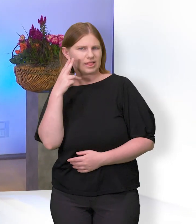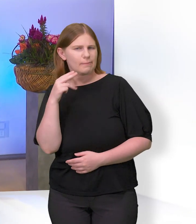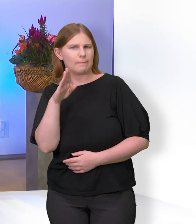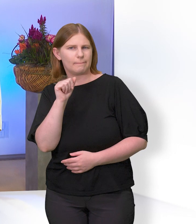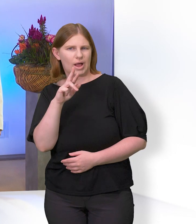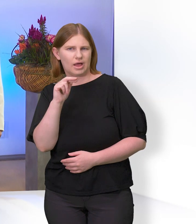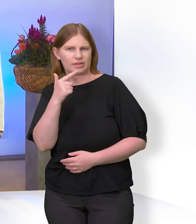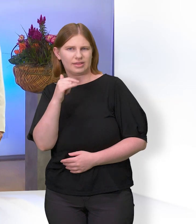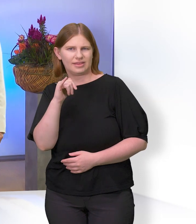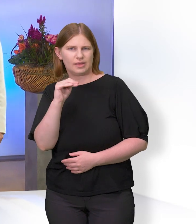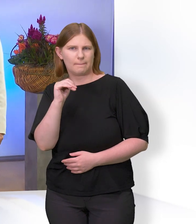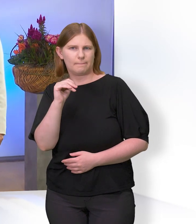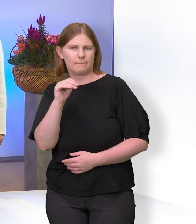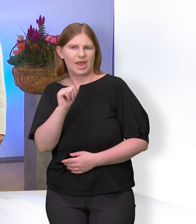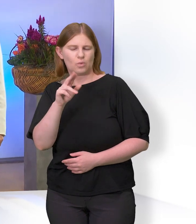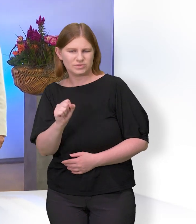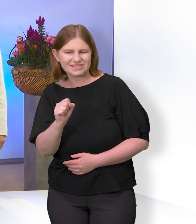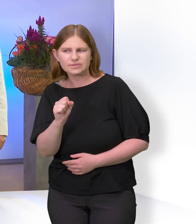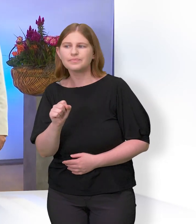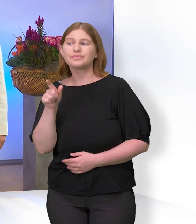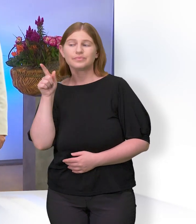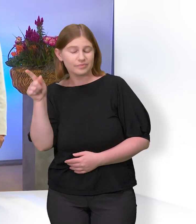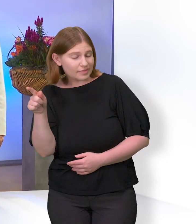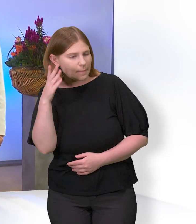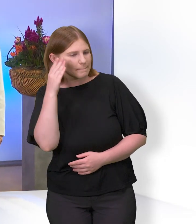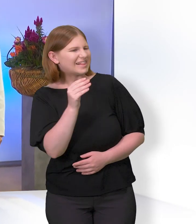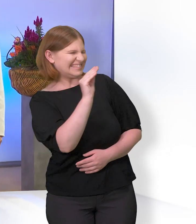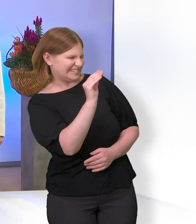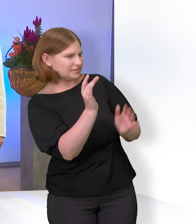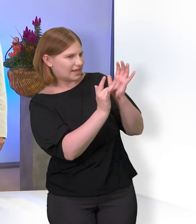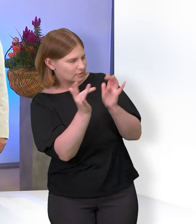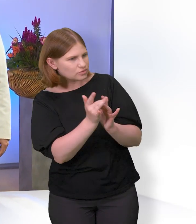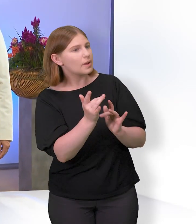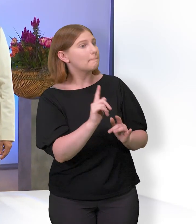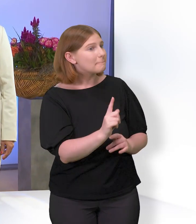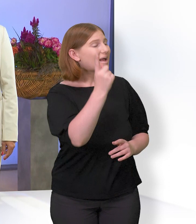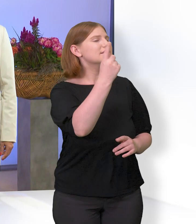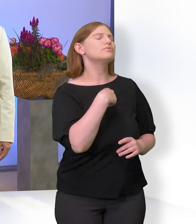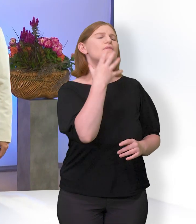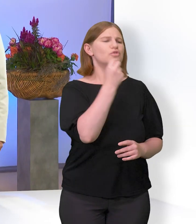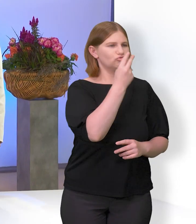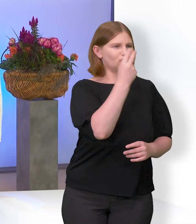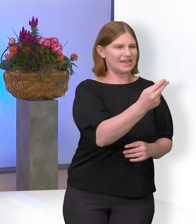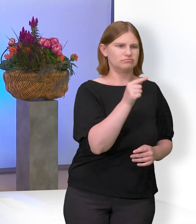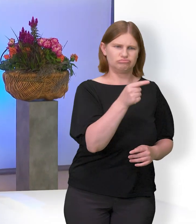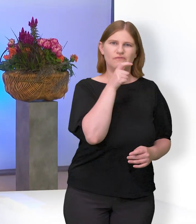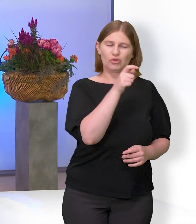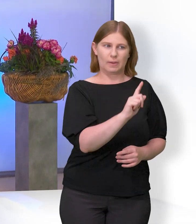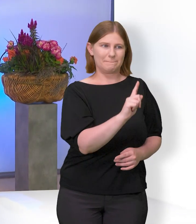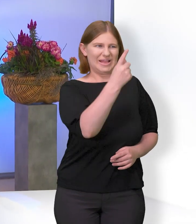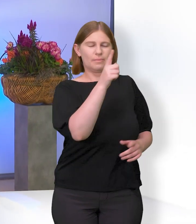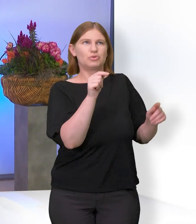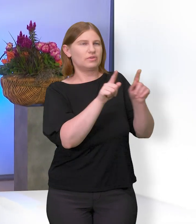sagt, Rabuni, dass ich sehend werde. Rabuni, ein Ausdruck